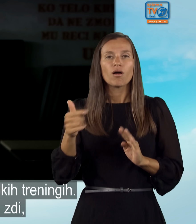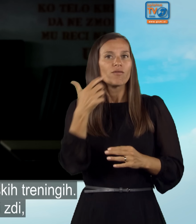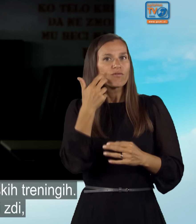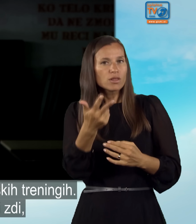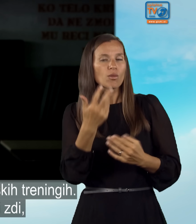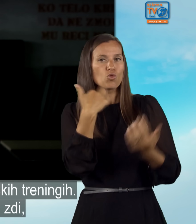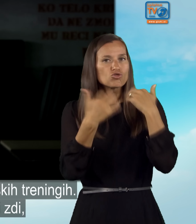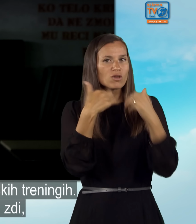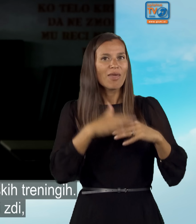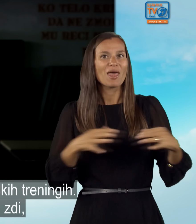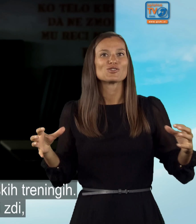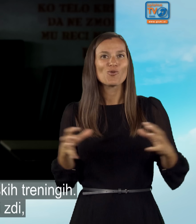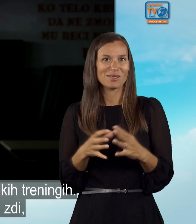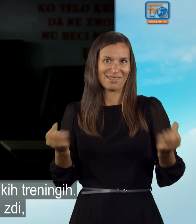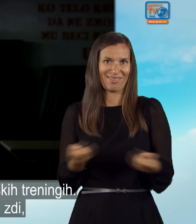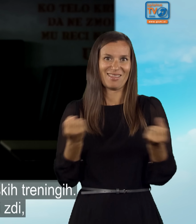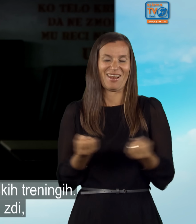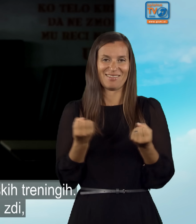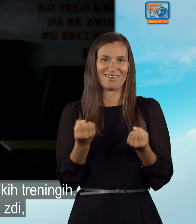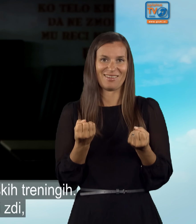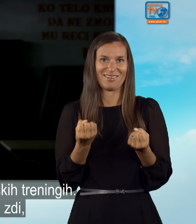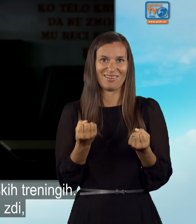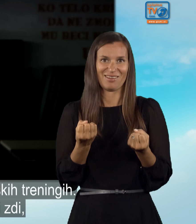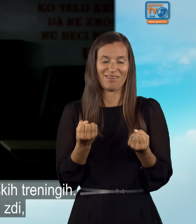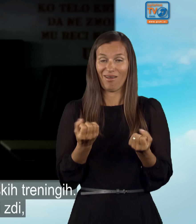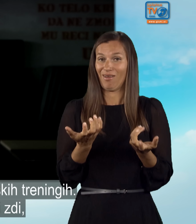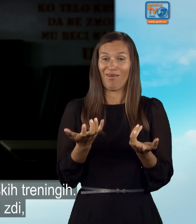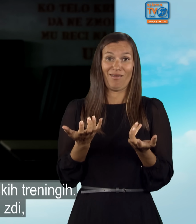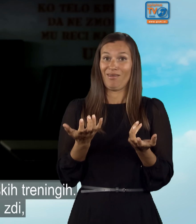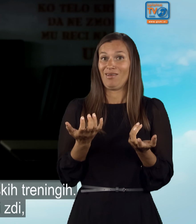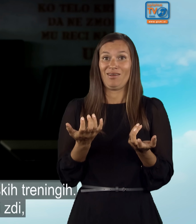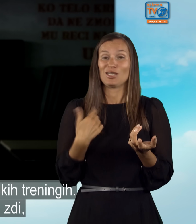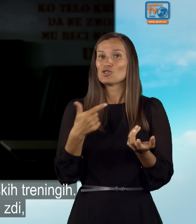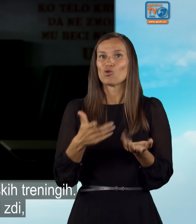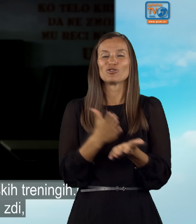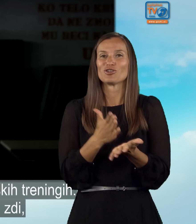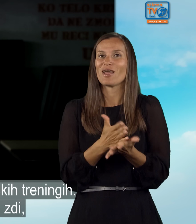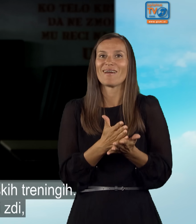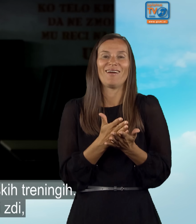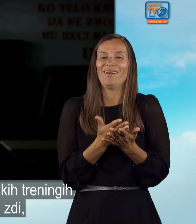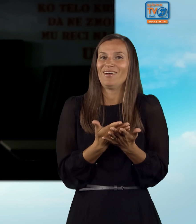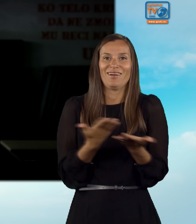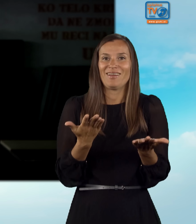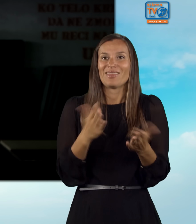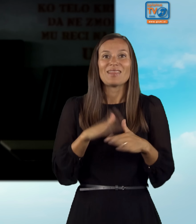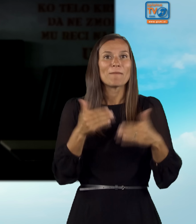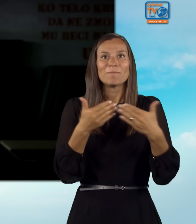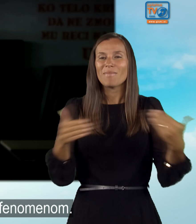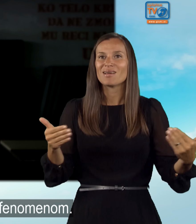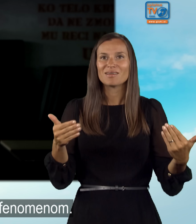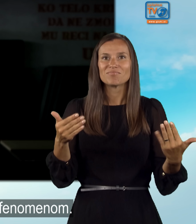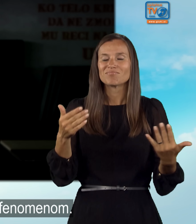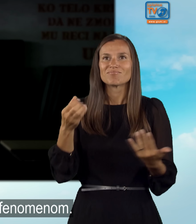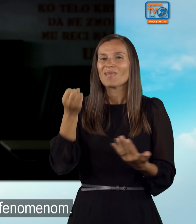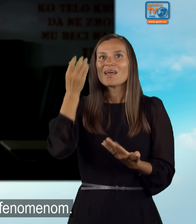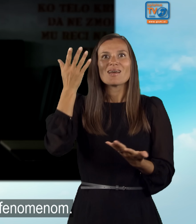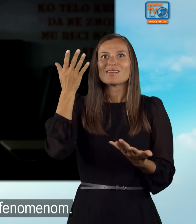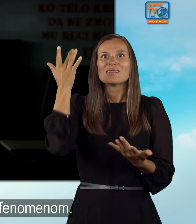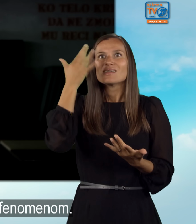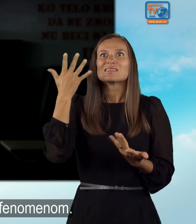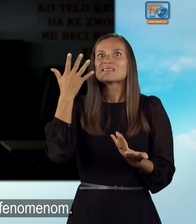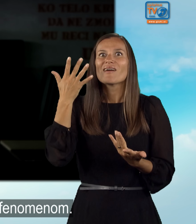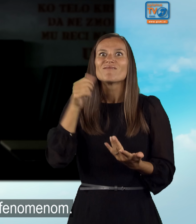In uživa na skupinskih treningih. A ne? In to, ne vem, jaz to že opisujem, da je nekje na